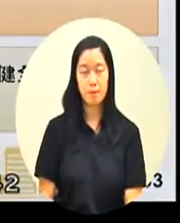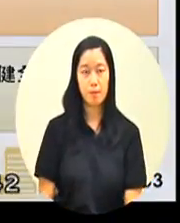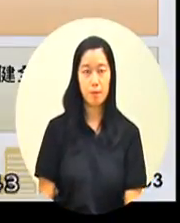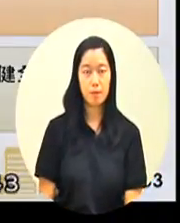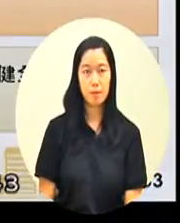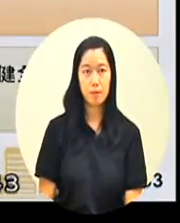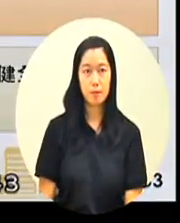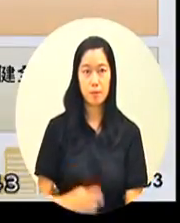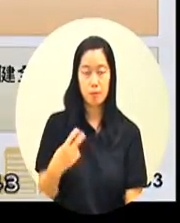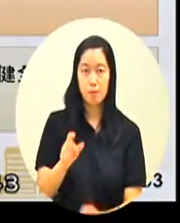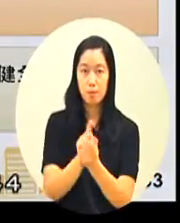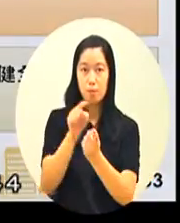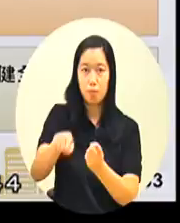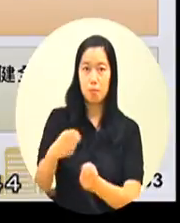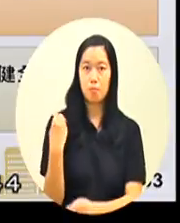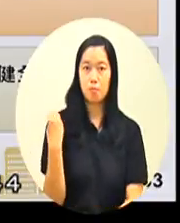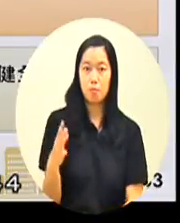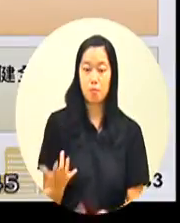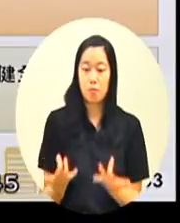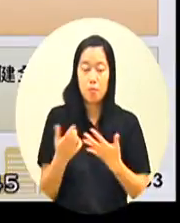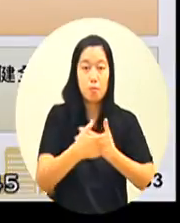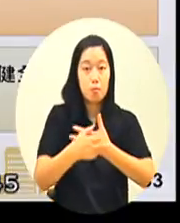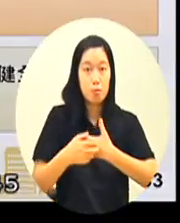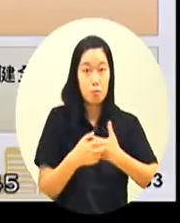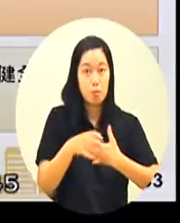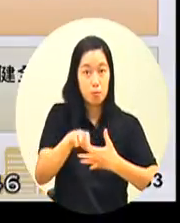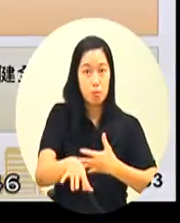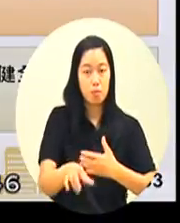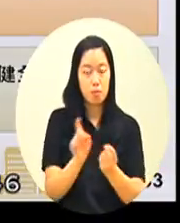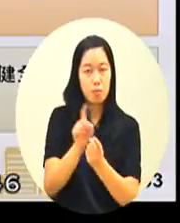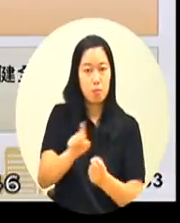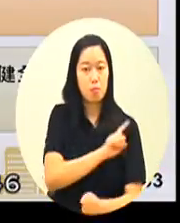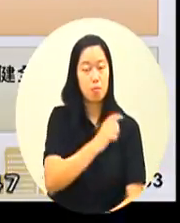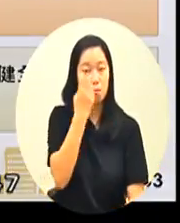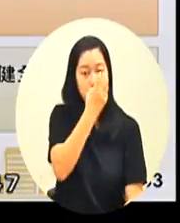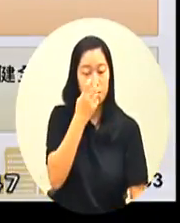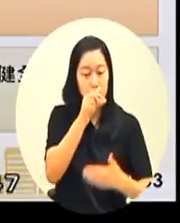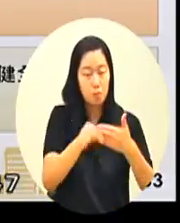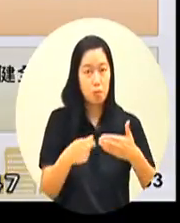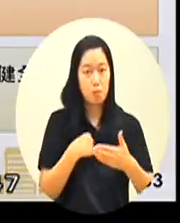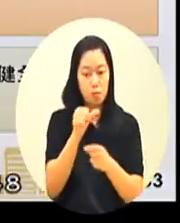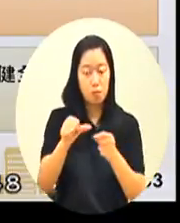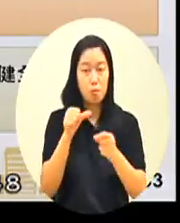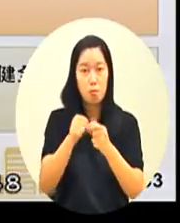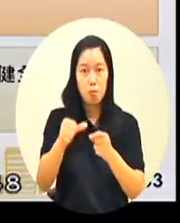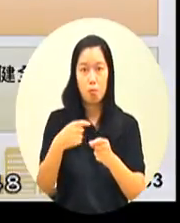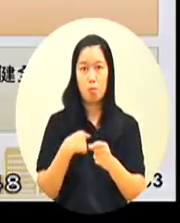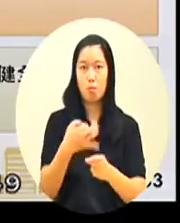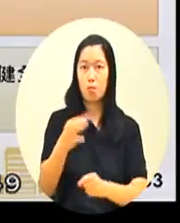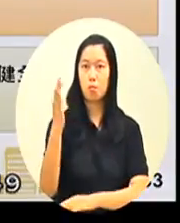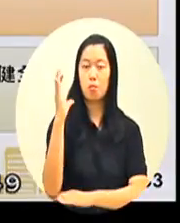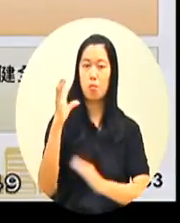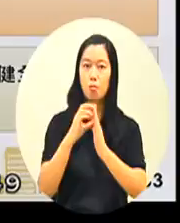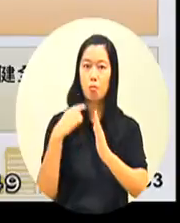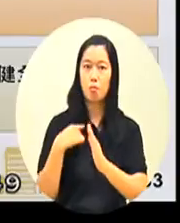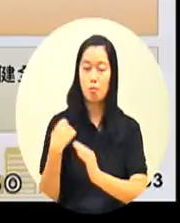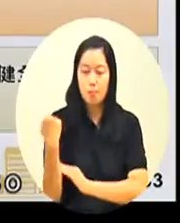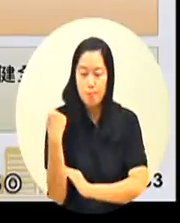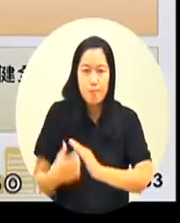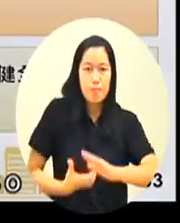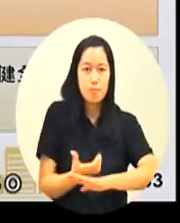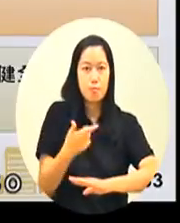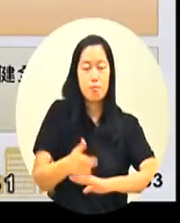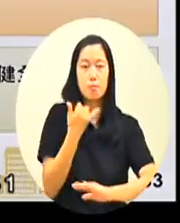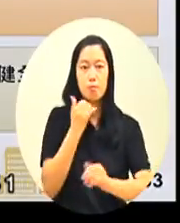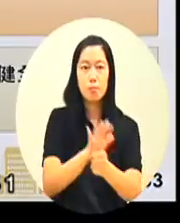也对新草芽地区，因为我们这个自治条例只有五年，我们财政局会全力以赴来协助申